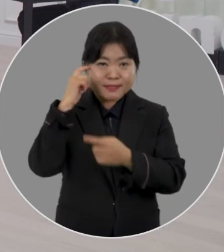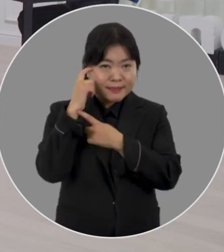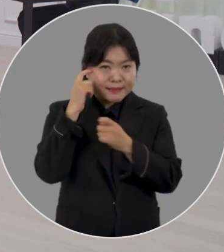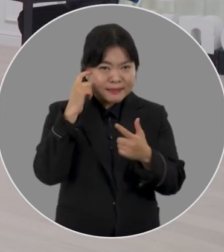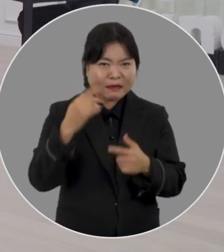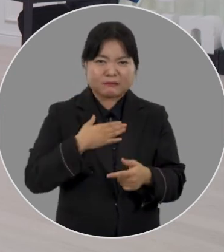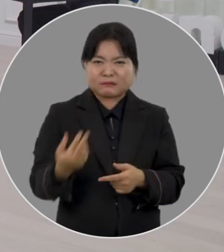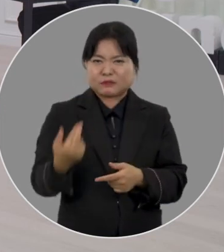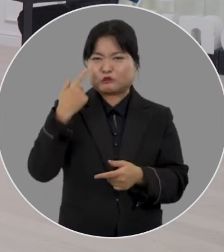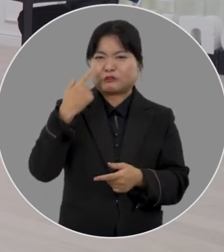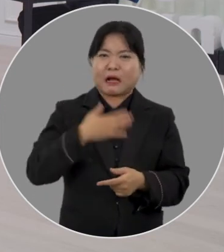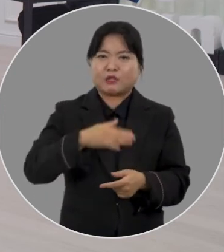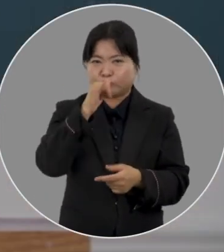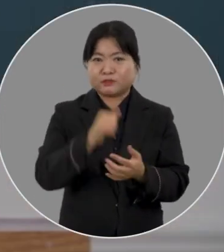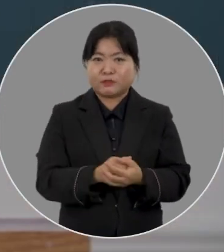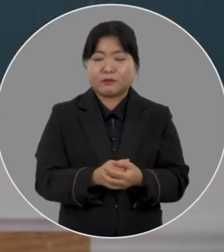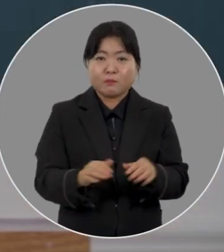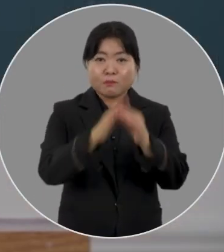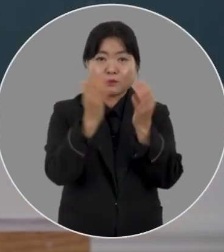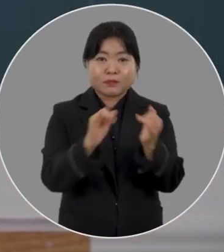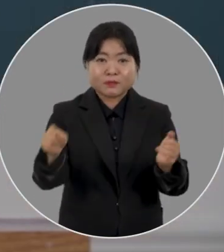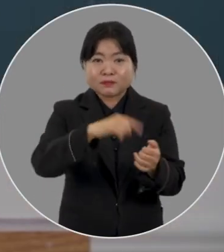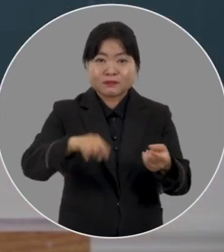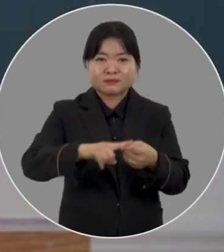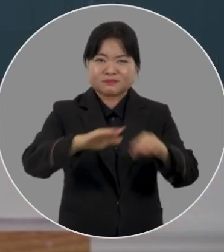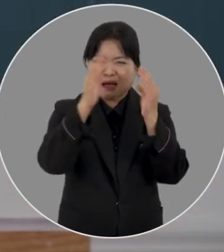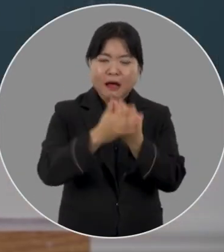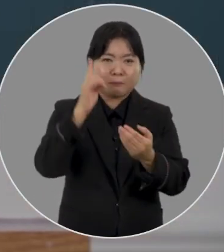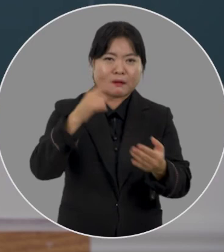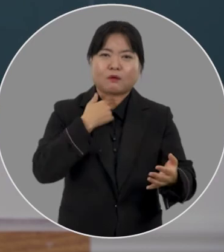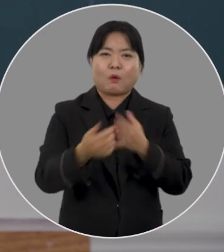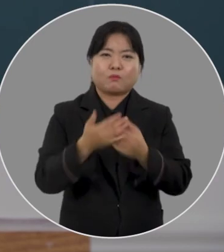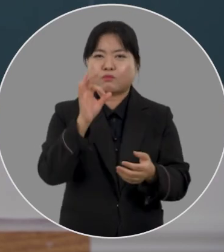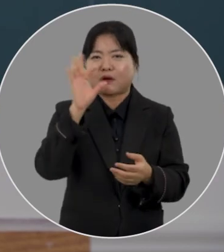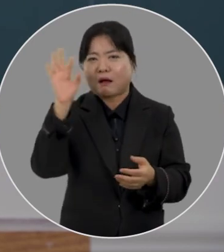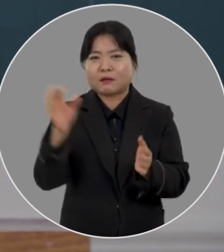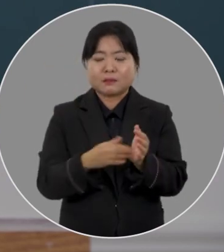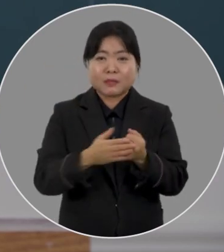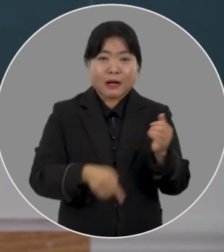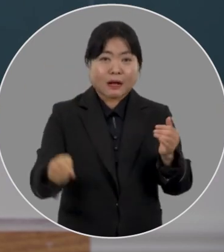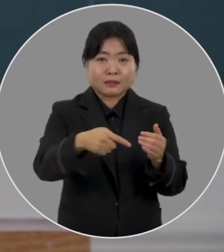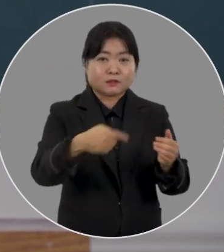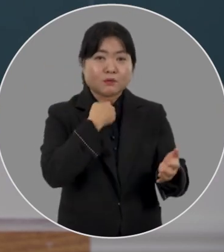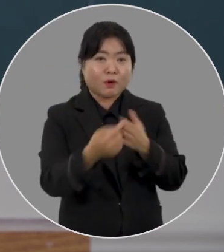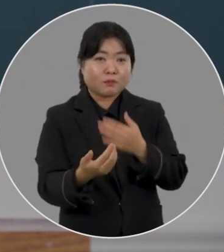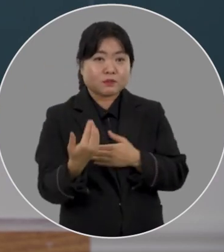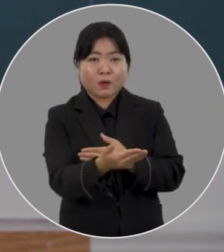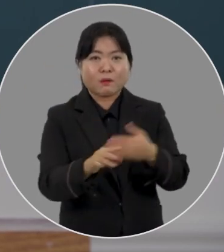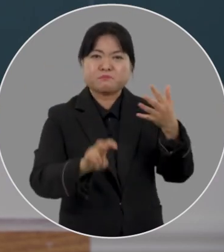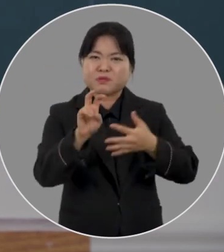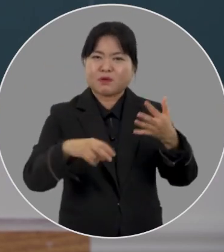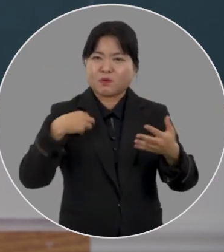얼마나 잘못됐는지를 알 수가 있는데 모든 사람이 그걸 다 경험할 수는 없는 거니까 사실은 간접 경험을 제공하는 미디어의 역할이